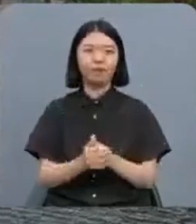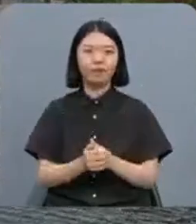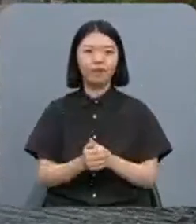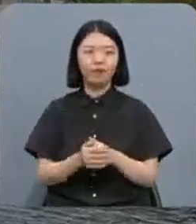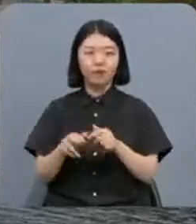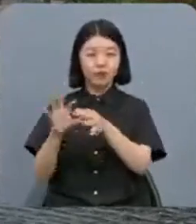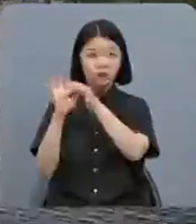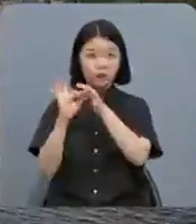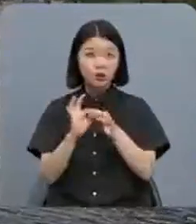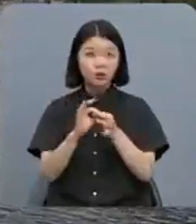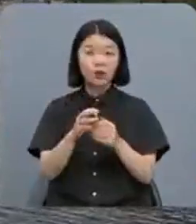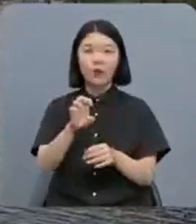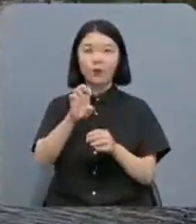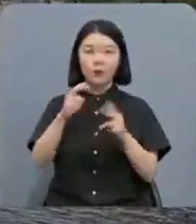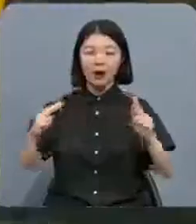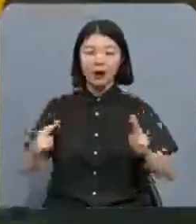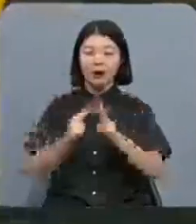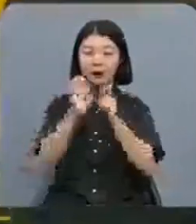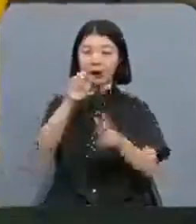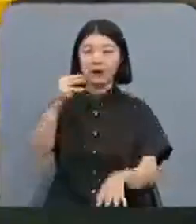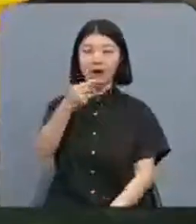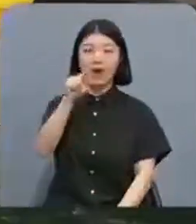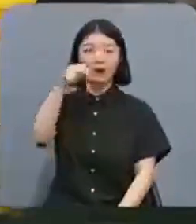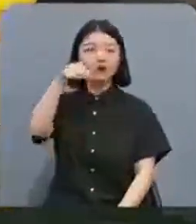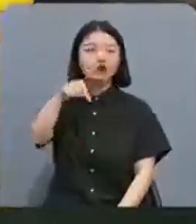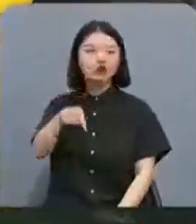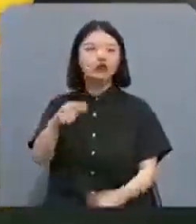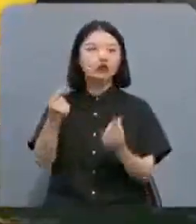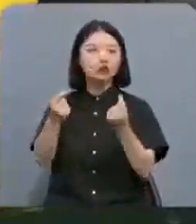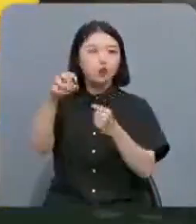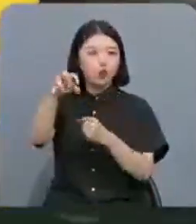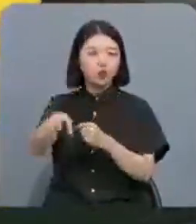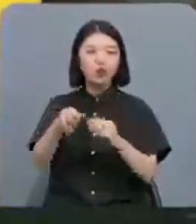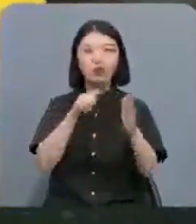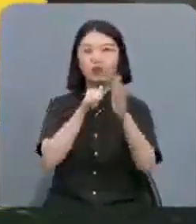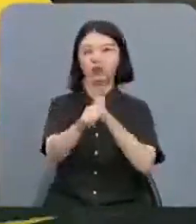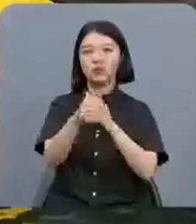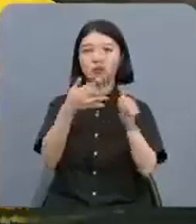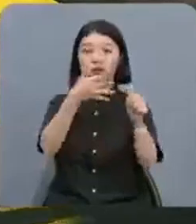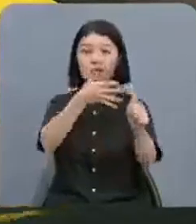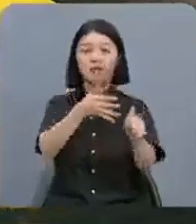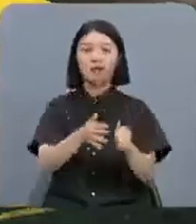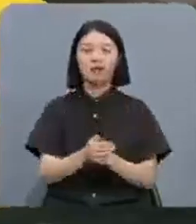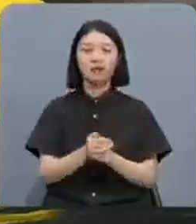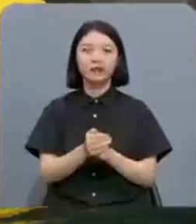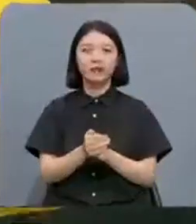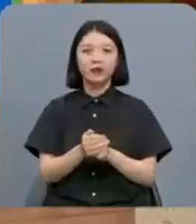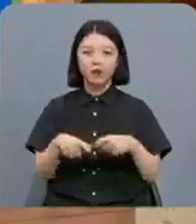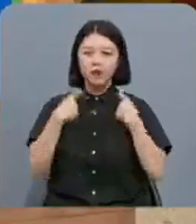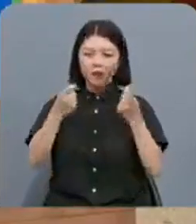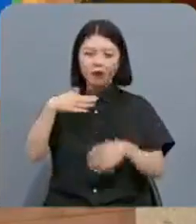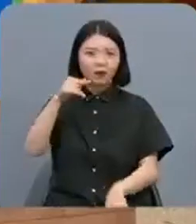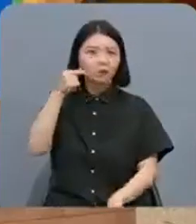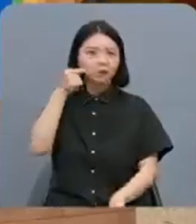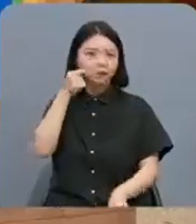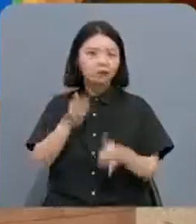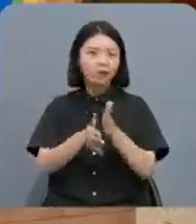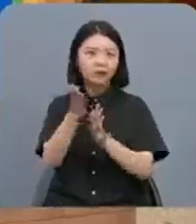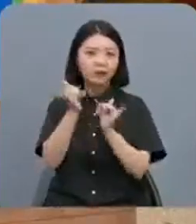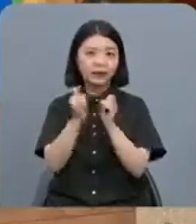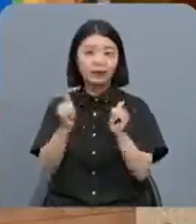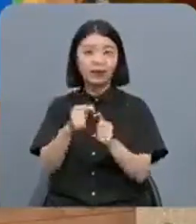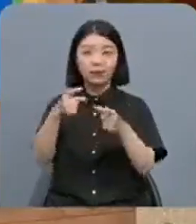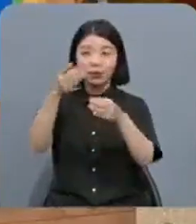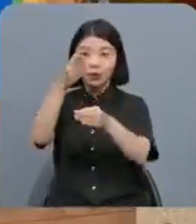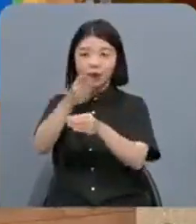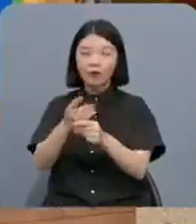연례행사로 자리잡은 빠리 뿔라주도 시간에 따라 공간의 재활용하는 대표적인 사례입니다 바캉스를 떠나지 못한 시민들이